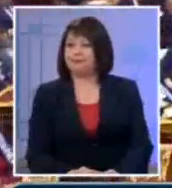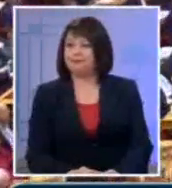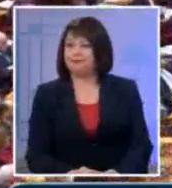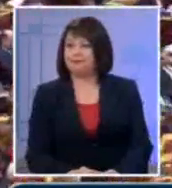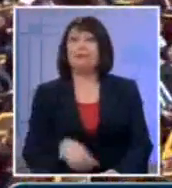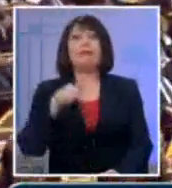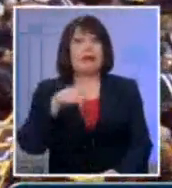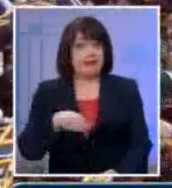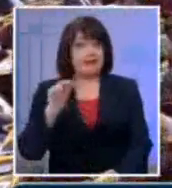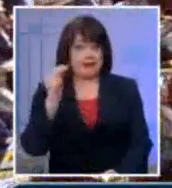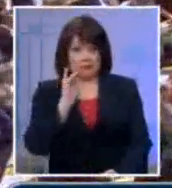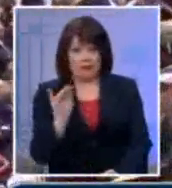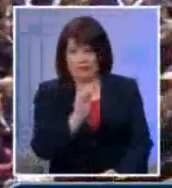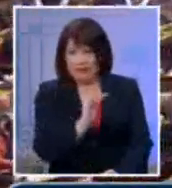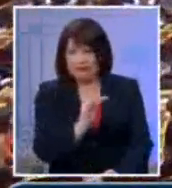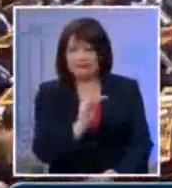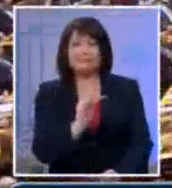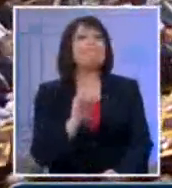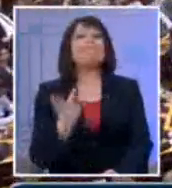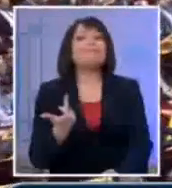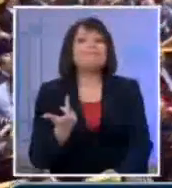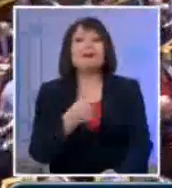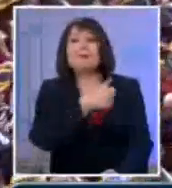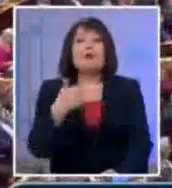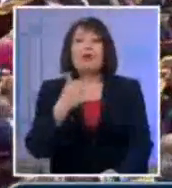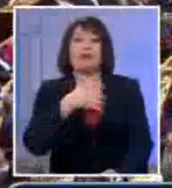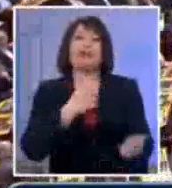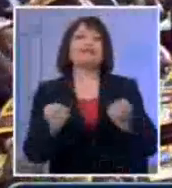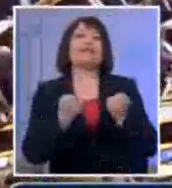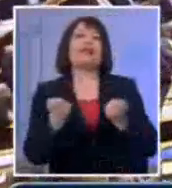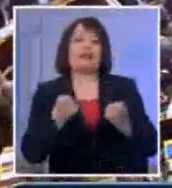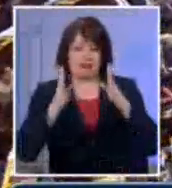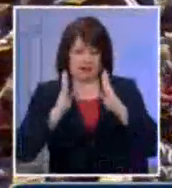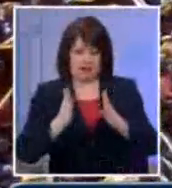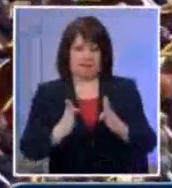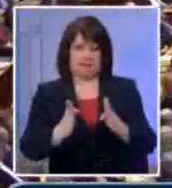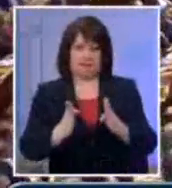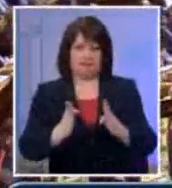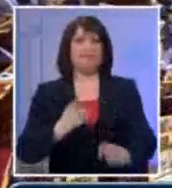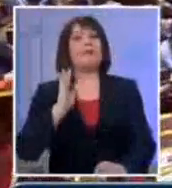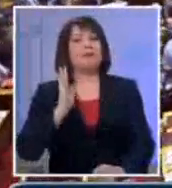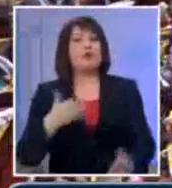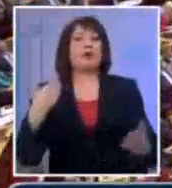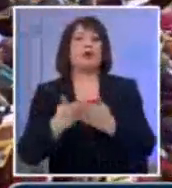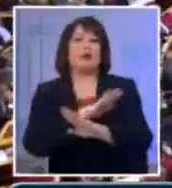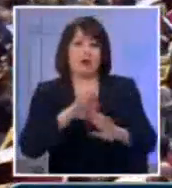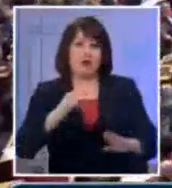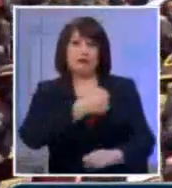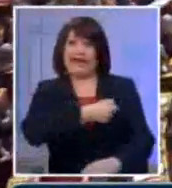και κύριοι βουλευτές, είναι, αν θέλετε, και η μοναδική στρατηγική που μπορεί να βάλει τέλος στη